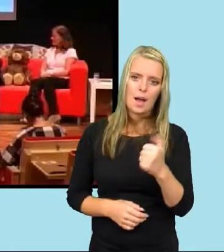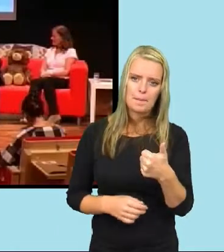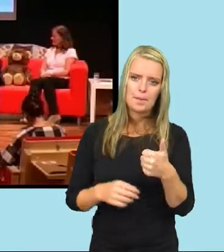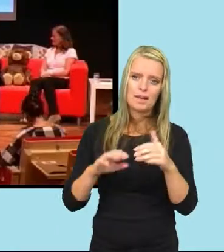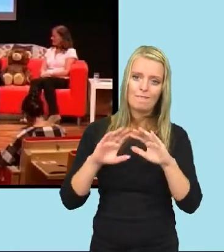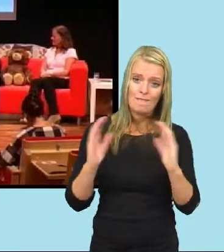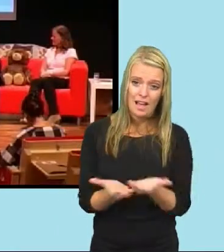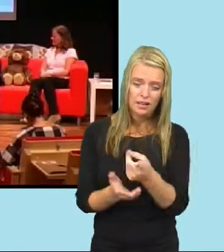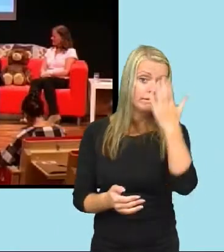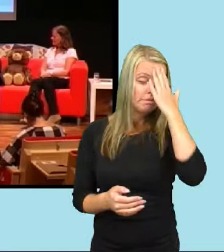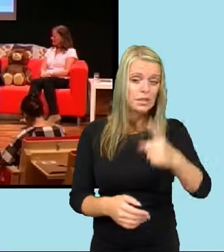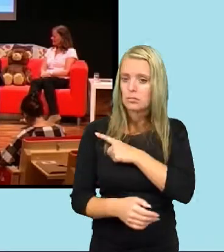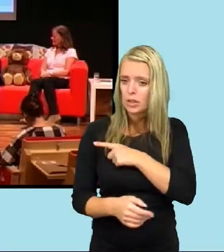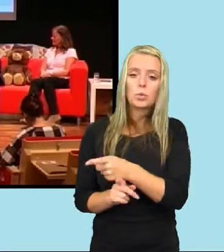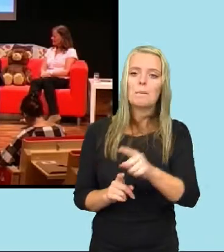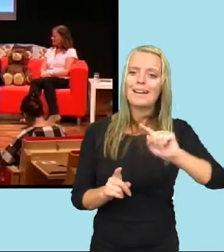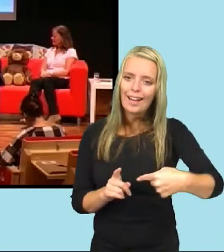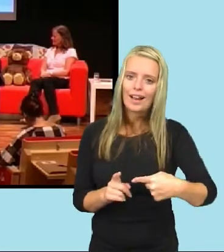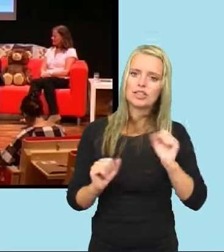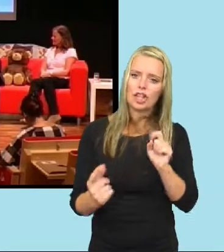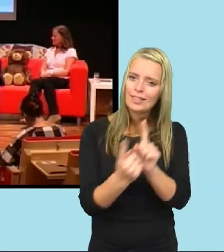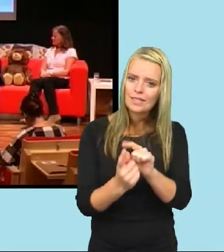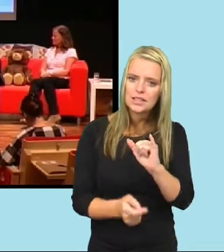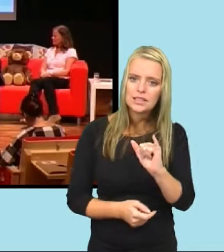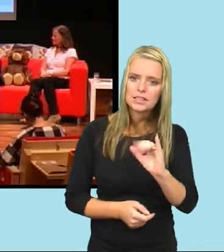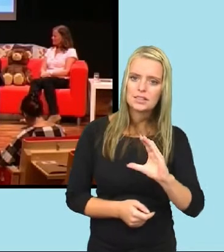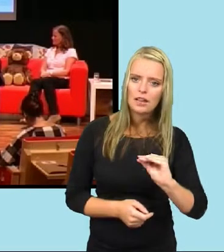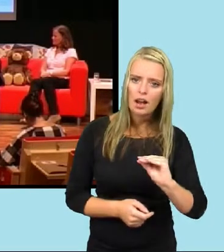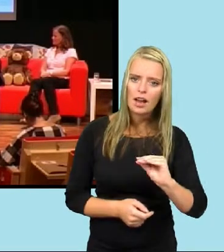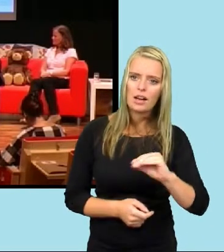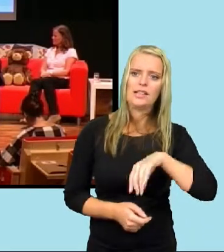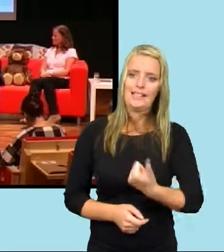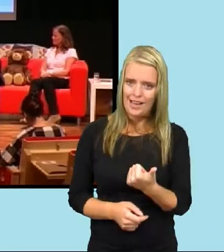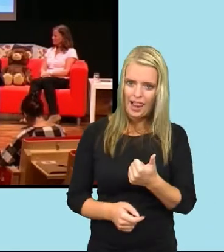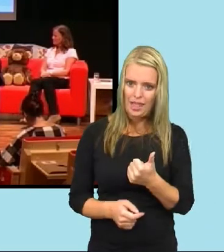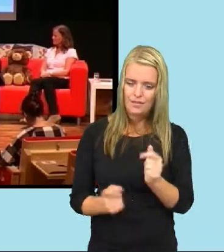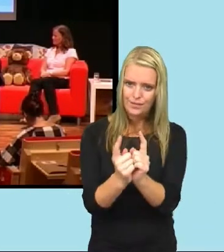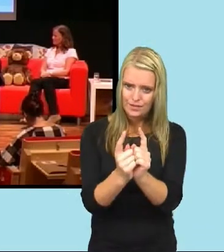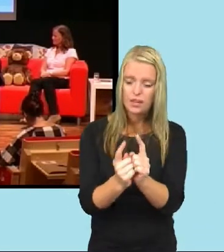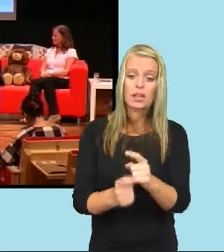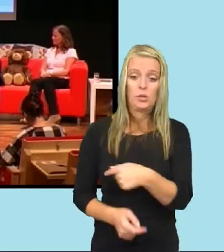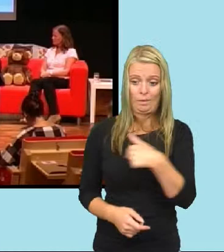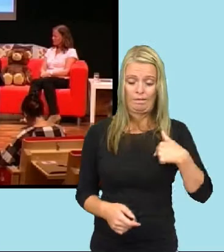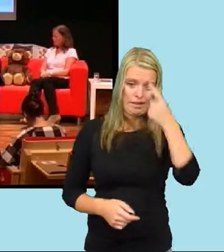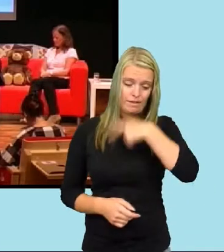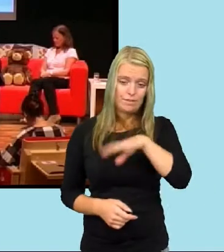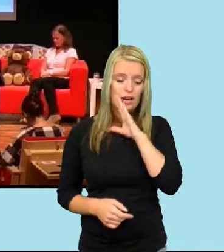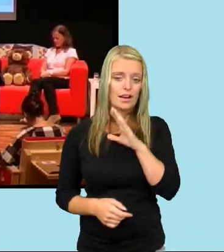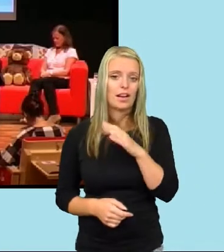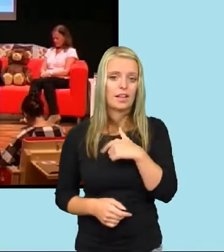de krävde att få träffa Isa själv. Ja. Och där det för oss som föräldrar då kom hem med massa